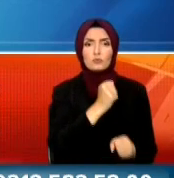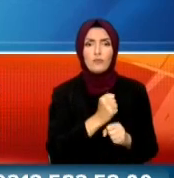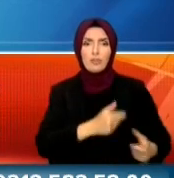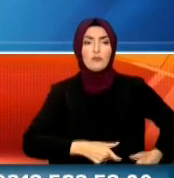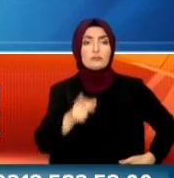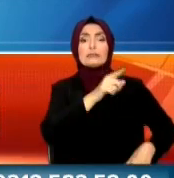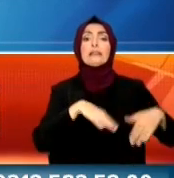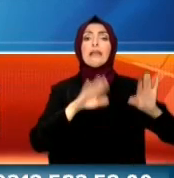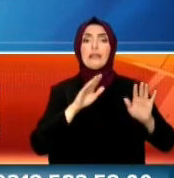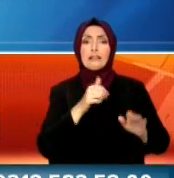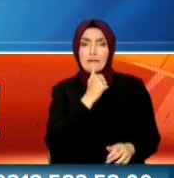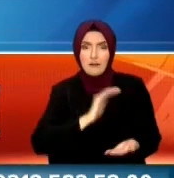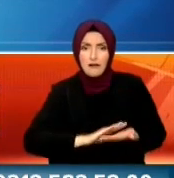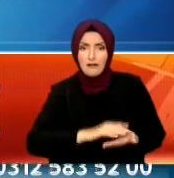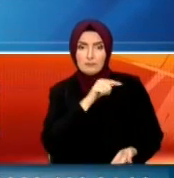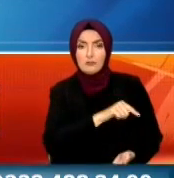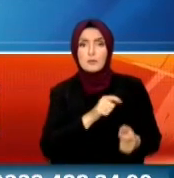Güneş'ti.